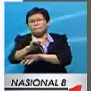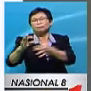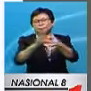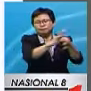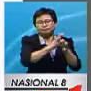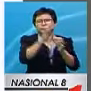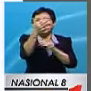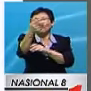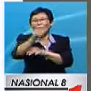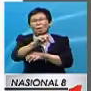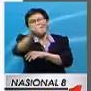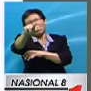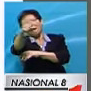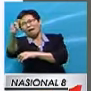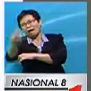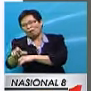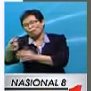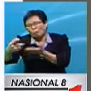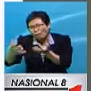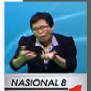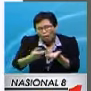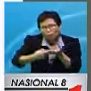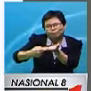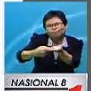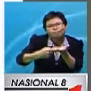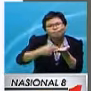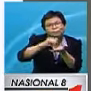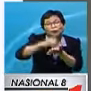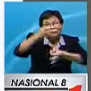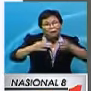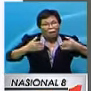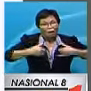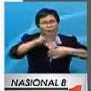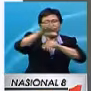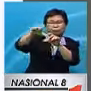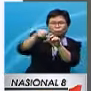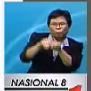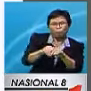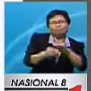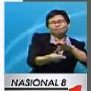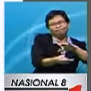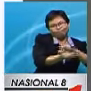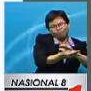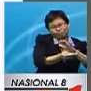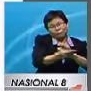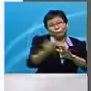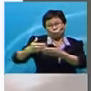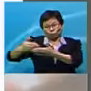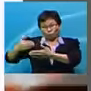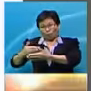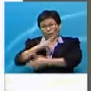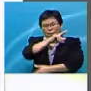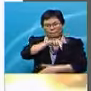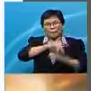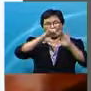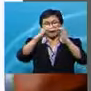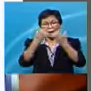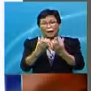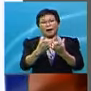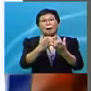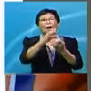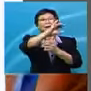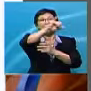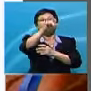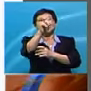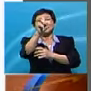FAM dan pihak lain yang mahu berbincang isu tersebut sekiranya ada melibatkan unsur rasuah. Sebelum ini, pemilik kelab bola sepak JDT